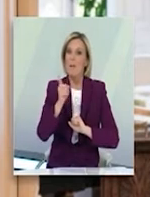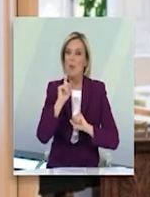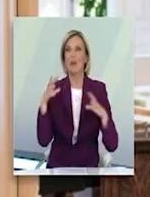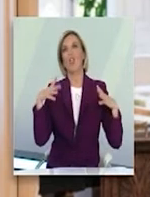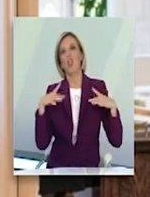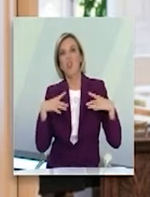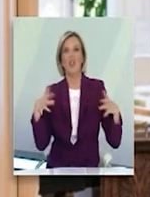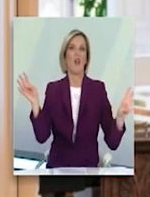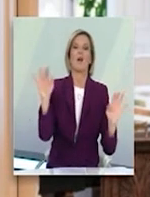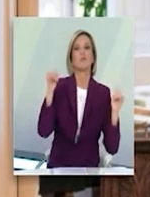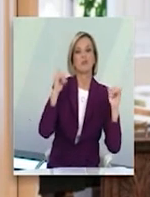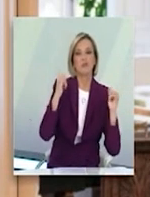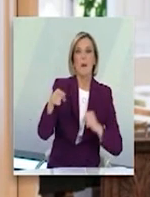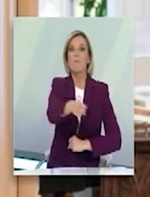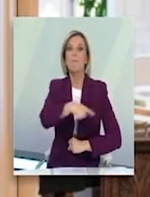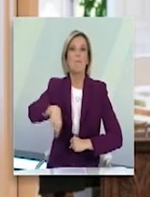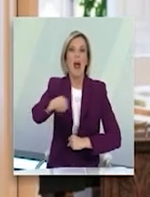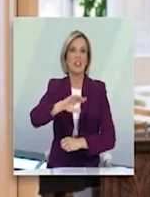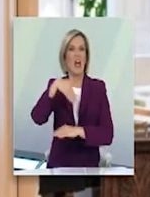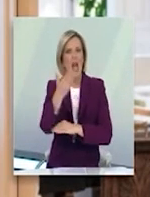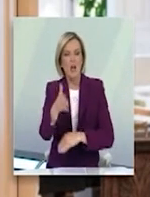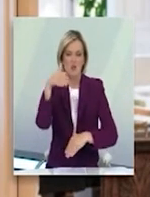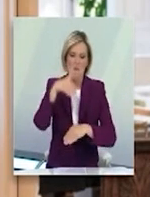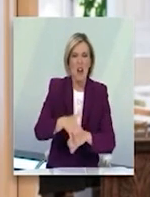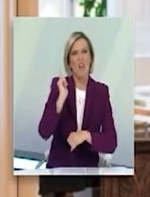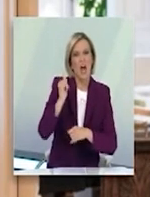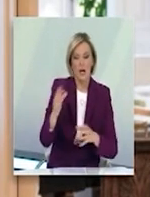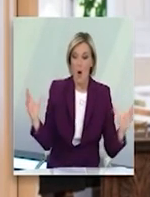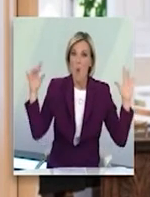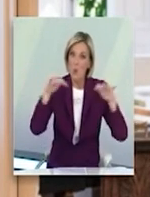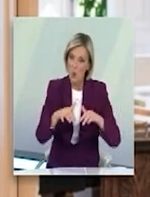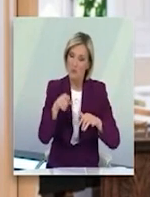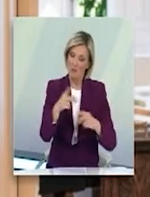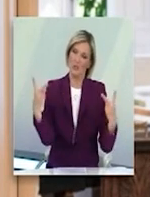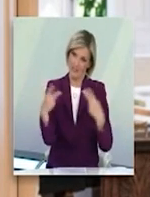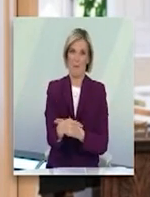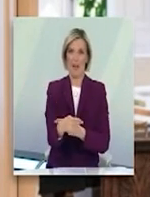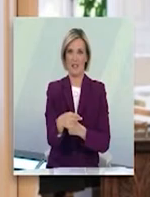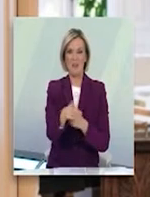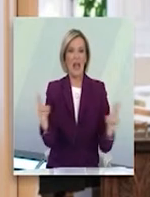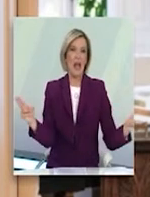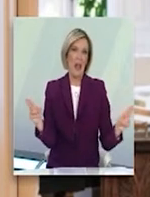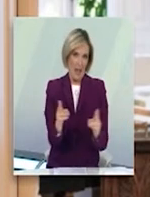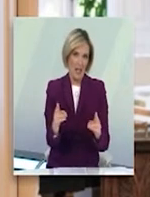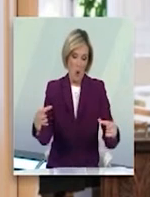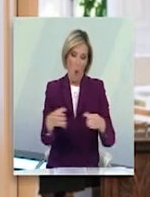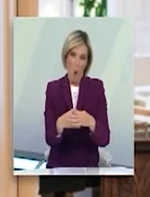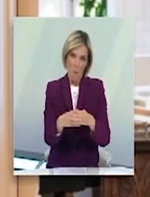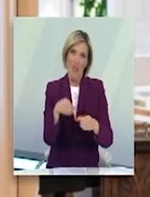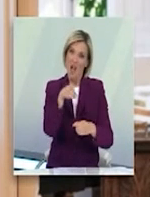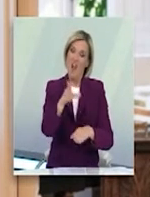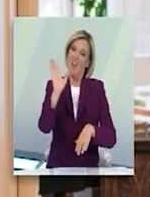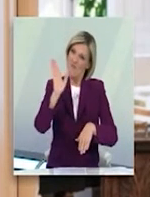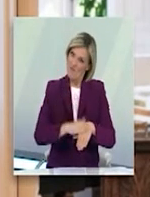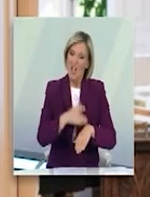πλατείες, επιτέλους ας σταματήσουν. Αν και λίγοι μπροστά στα εκατομμύρια των συνεπών, μπορεί να βλάψουν